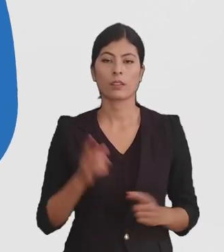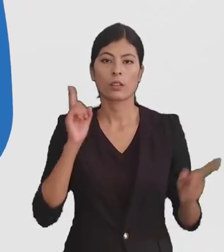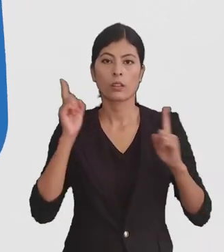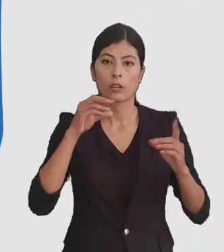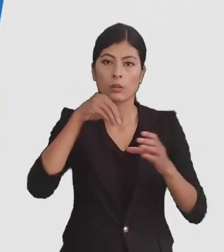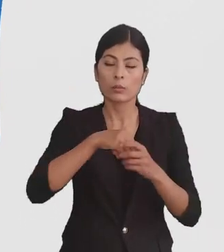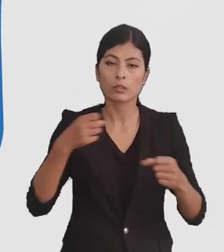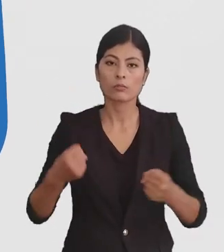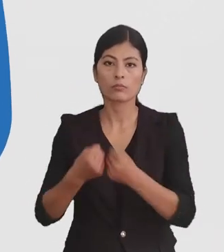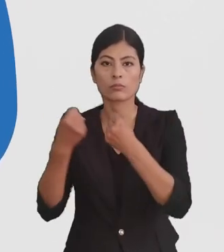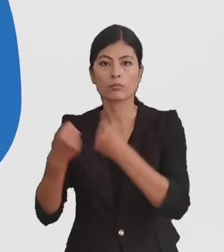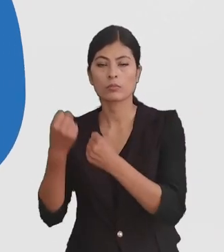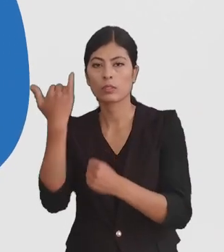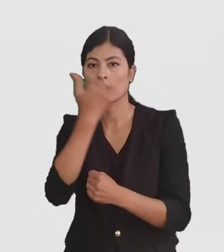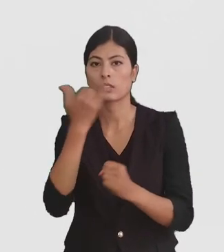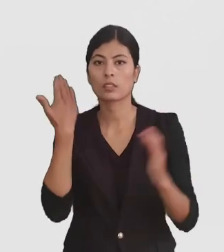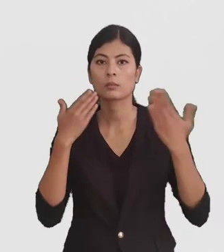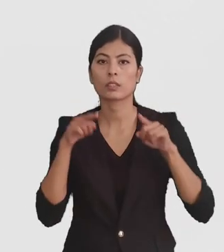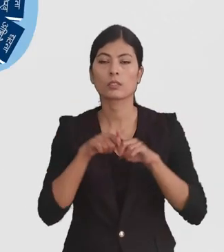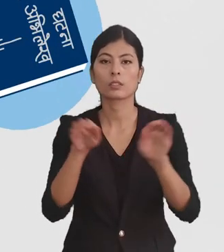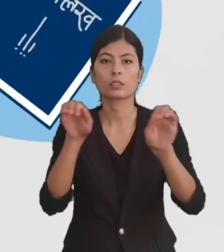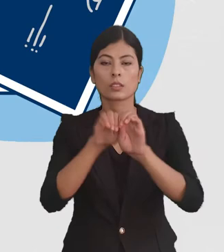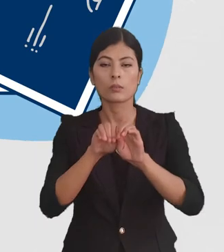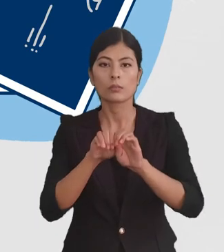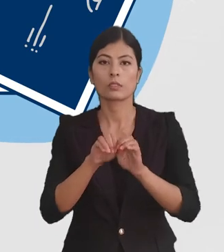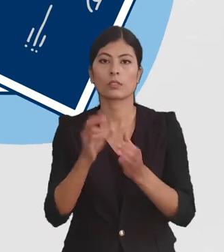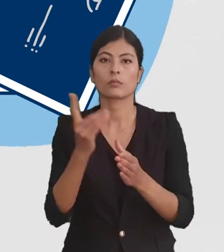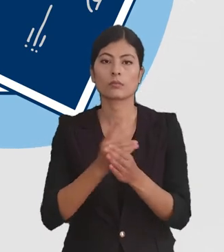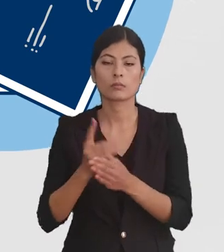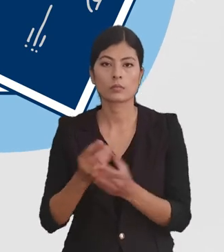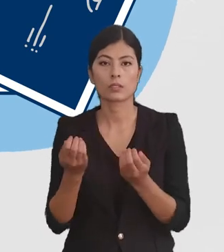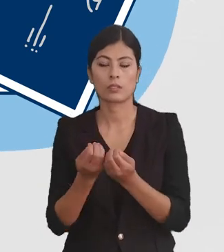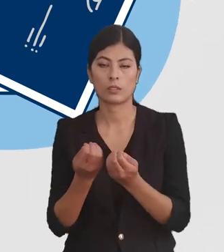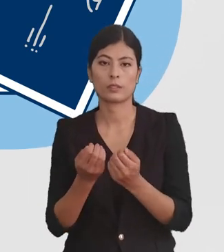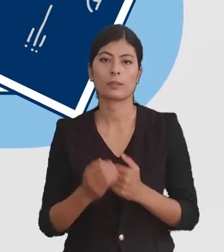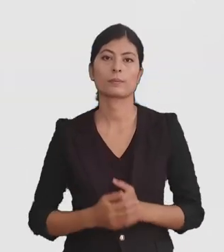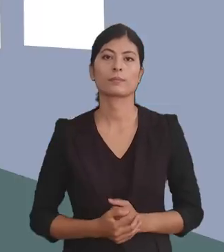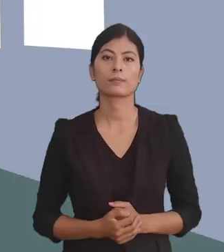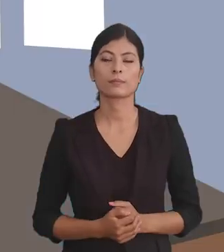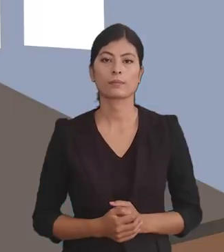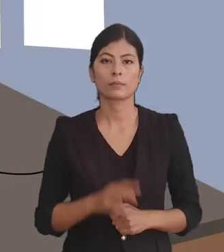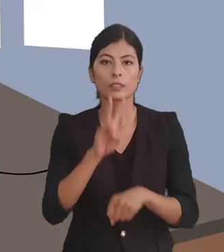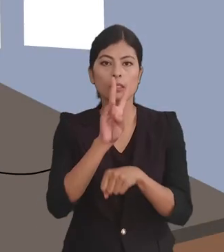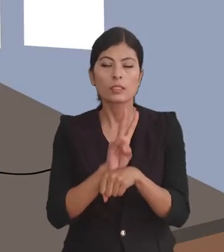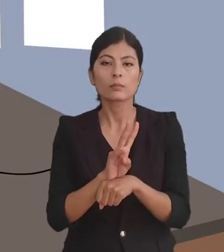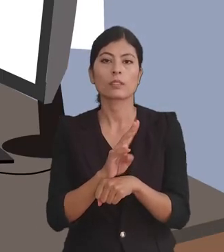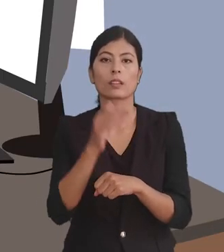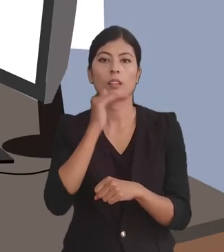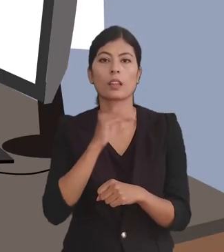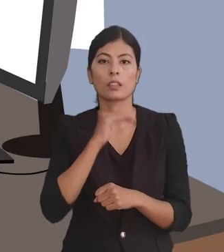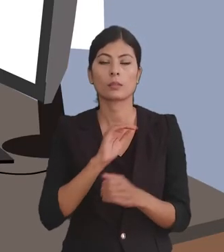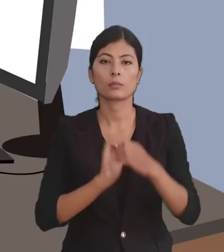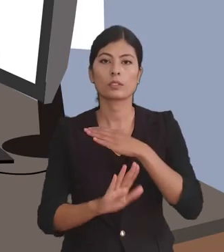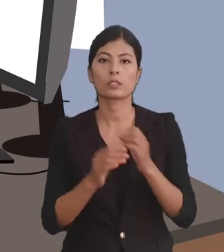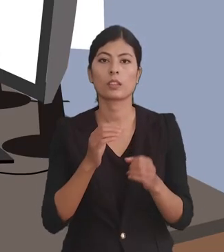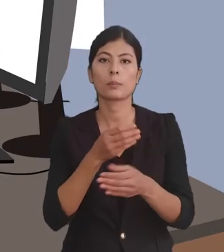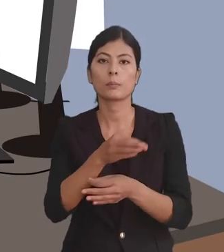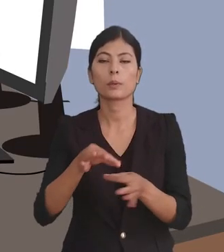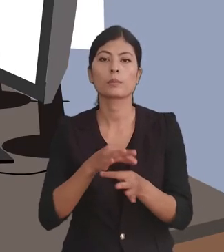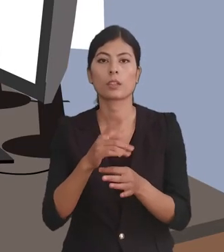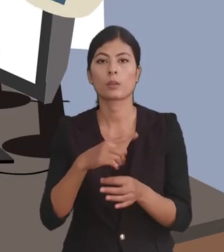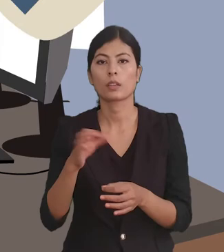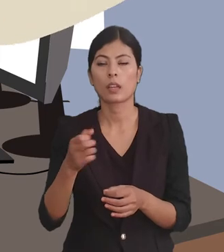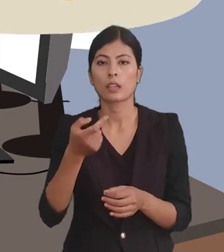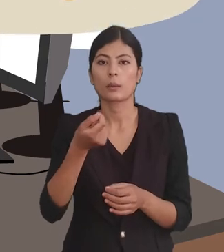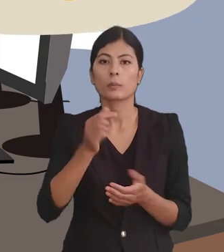घटेका लैङ्गिक हिंसा सम्बन्धी घटनाको अभिलेख अद्यावधिक गर्ने, सिपमूलक तालिम सञ्चालन गर्ने, व्यवसाय